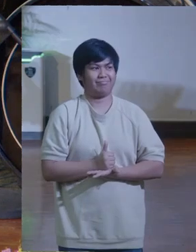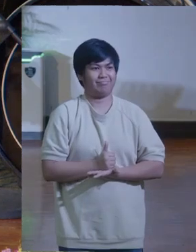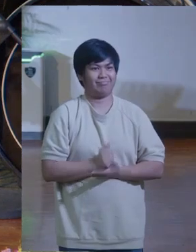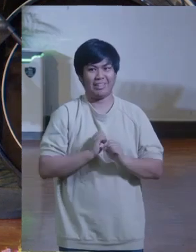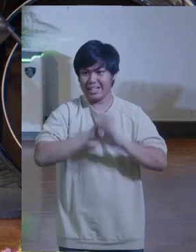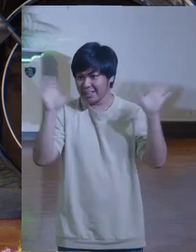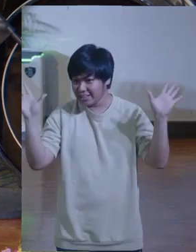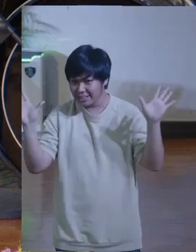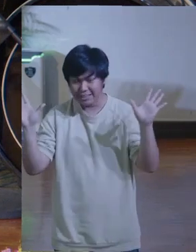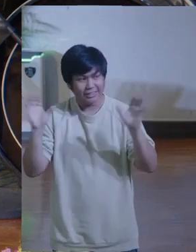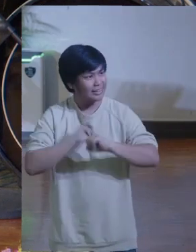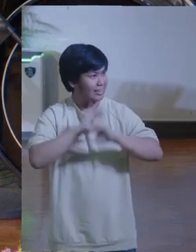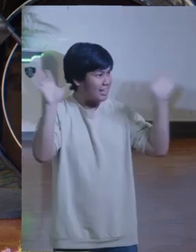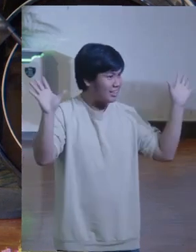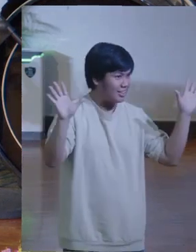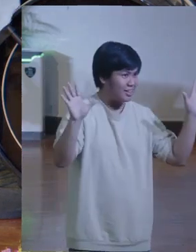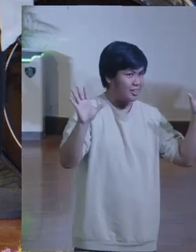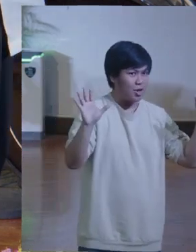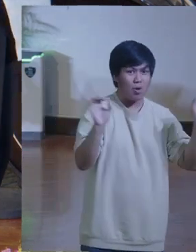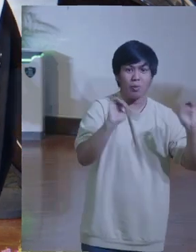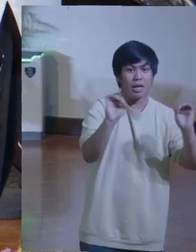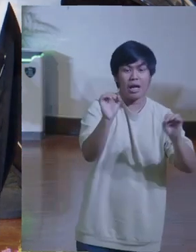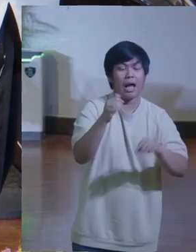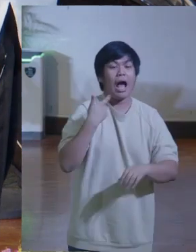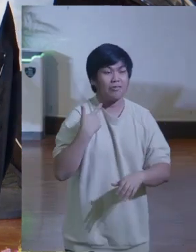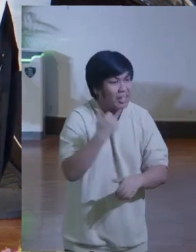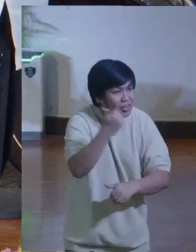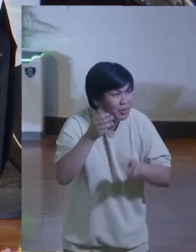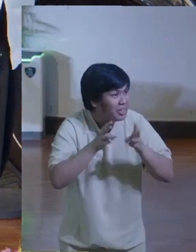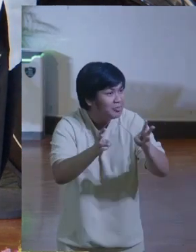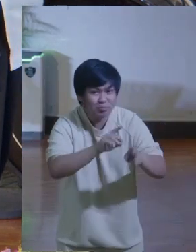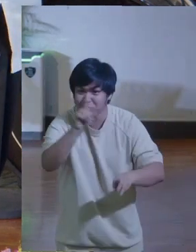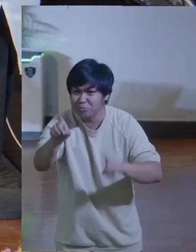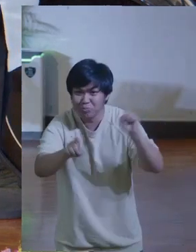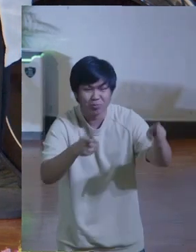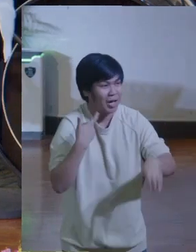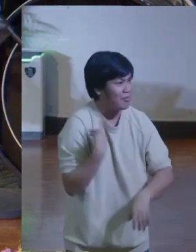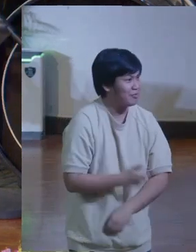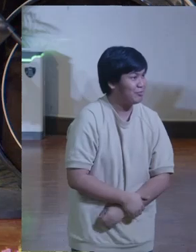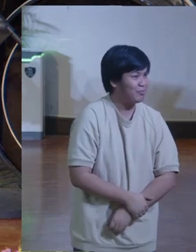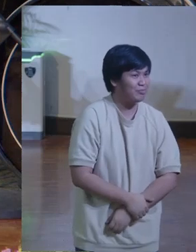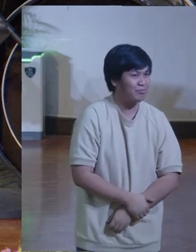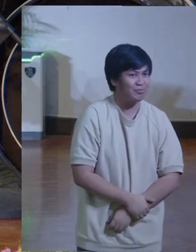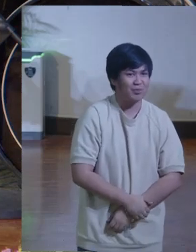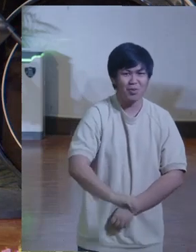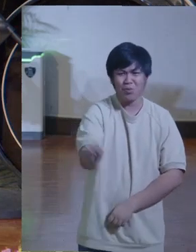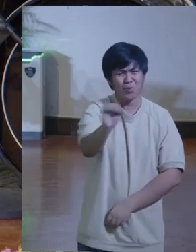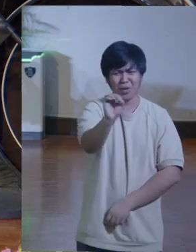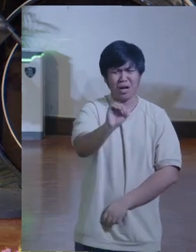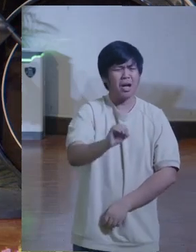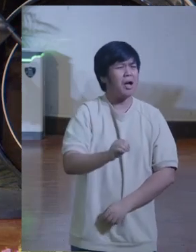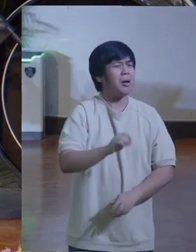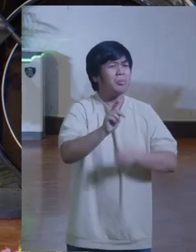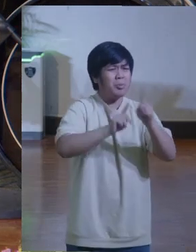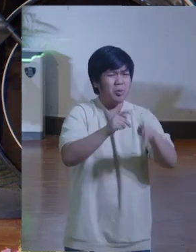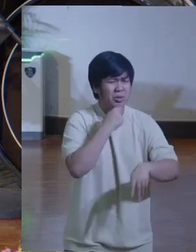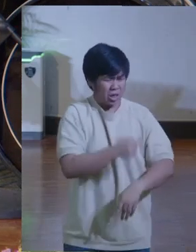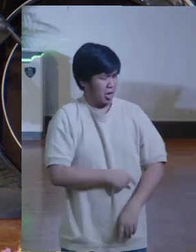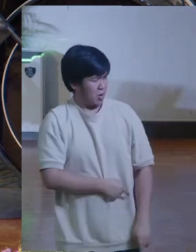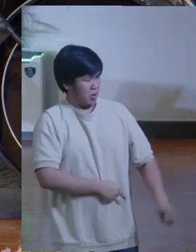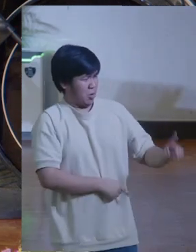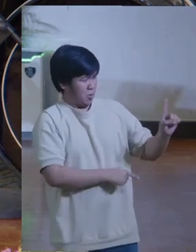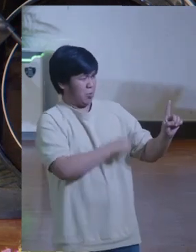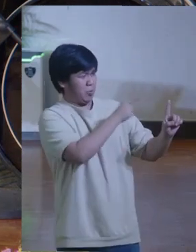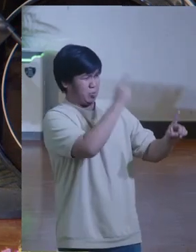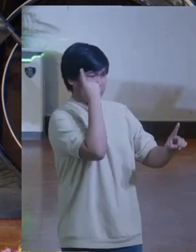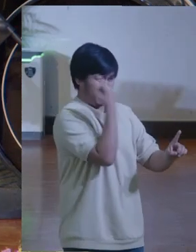ba? Meron po bang ibang daan? Ang sabi ng iba, napaka-exclusive naman ang religion nyo. Kayo lang ang